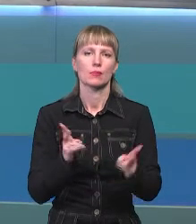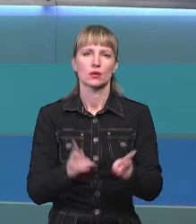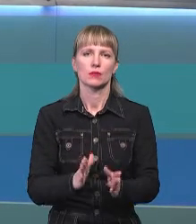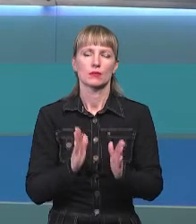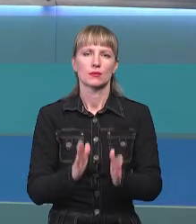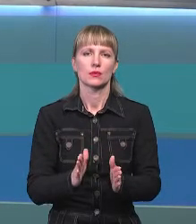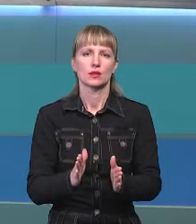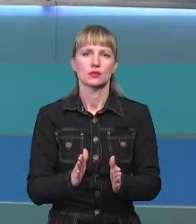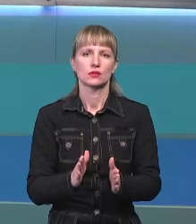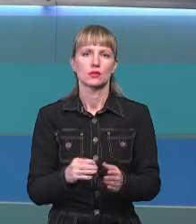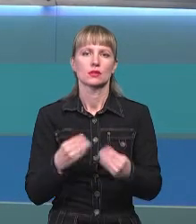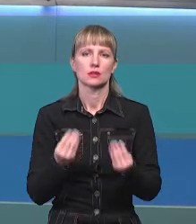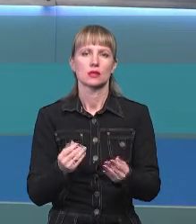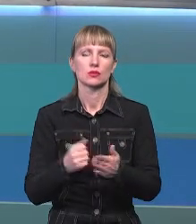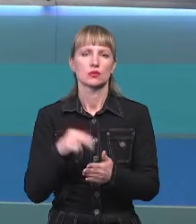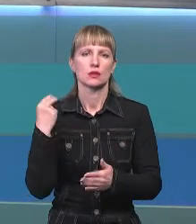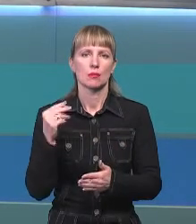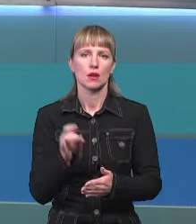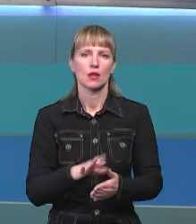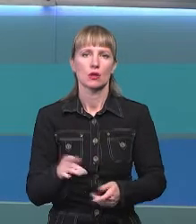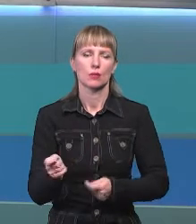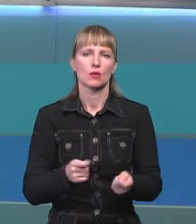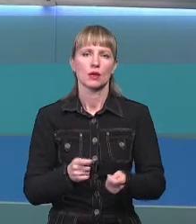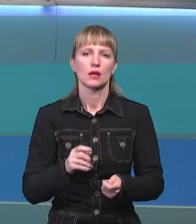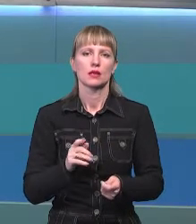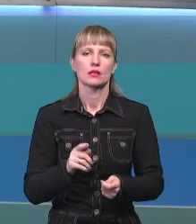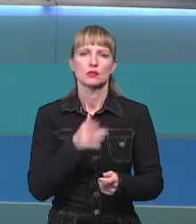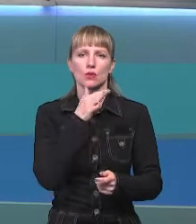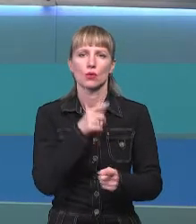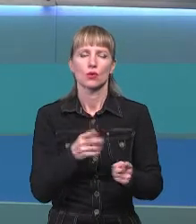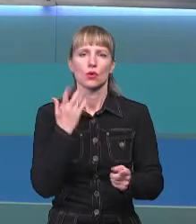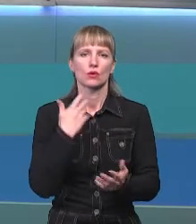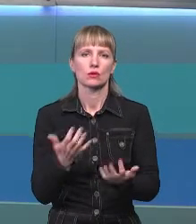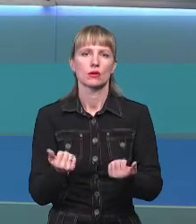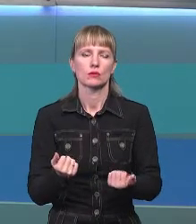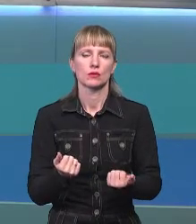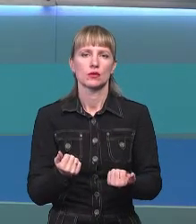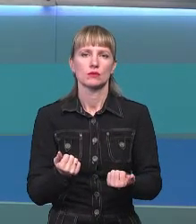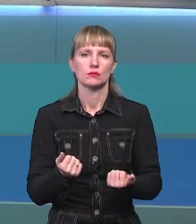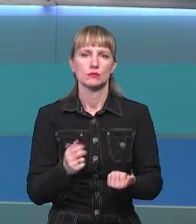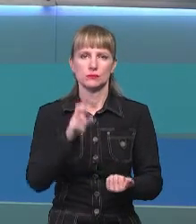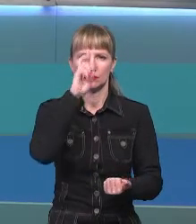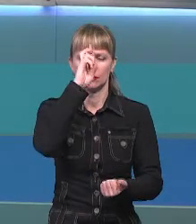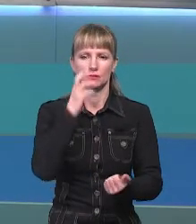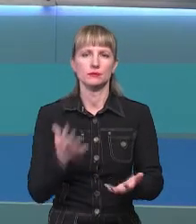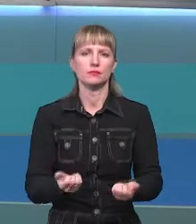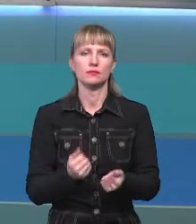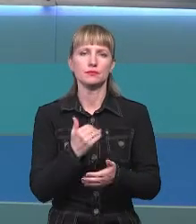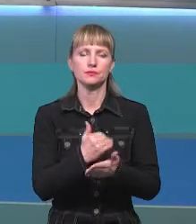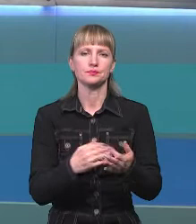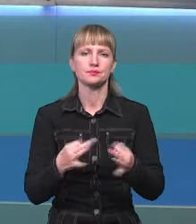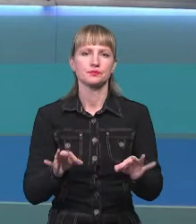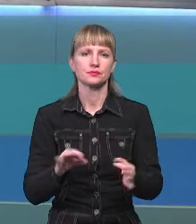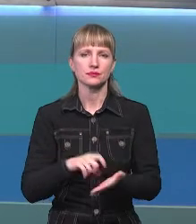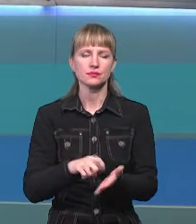лише надати до Запорізького регіонального управління, і то згодом, коли вже отримуєте державну підтримку по програмі доступного